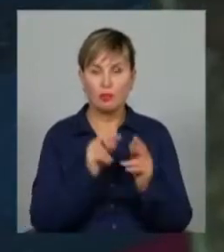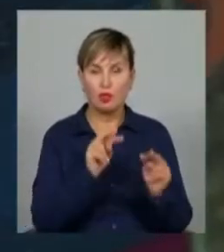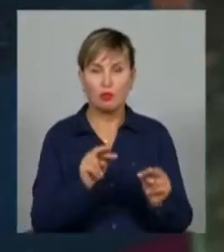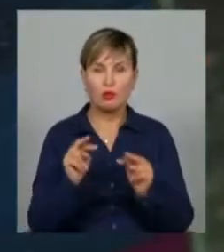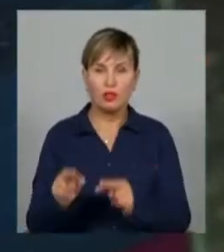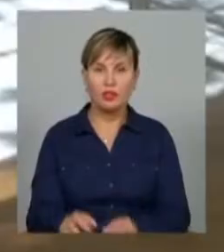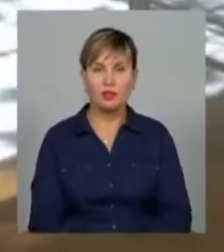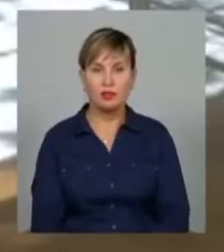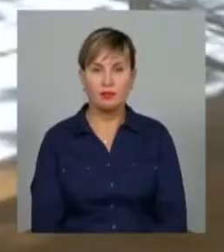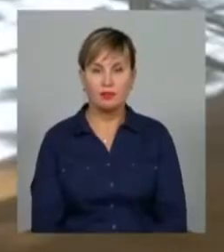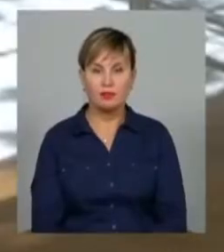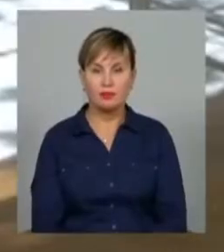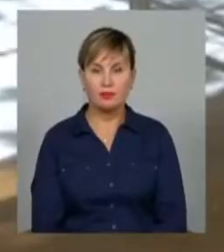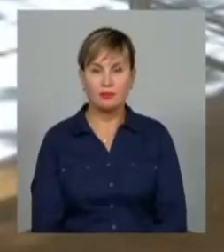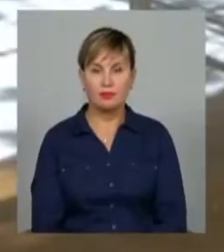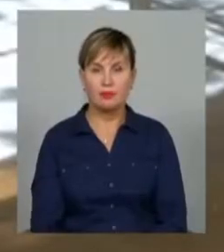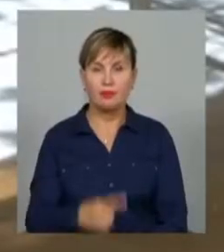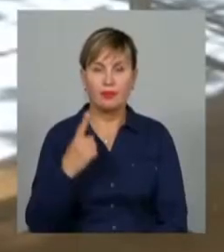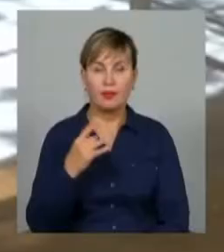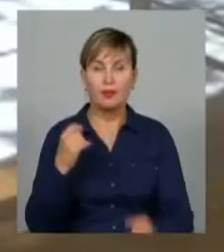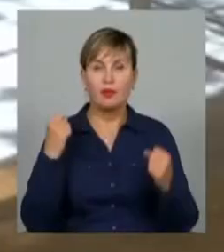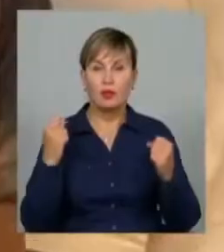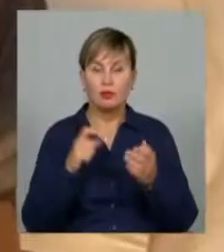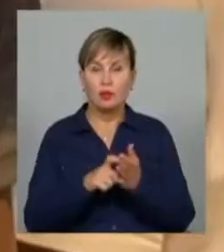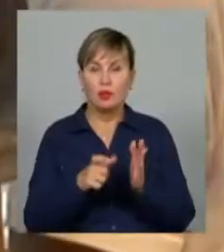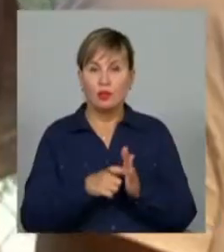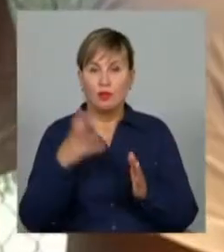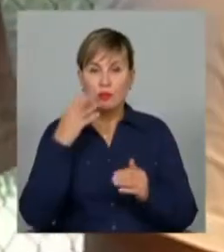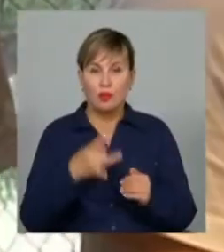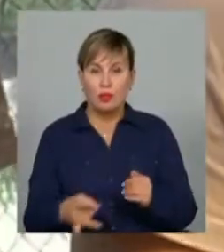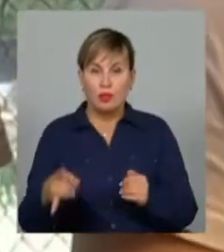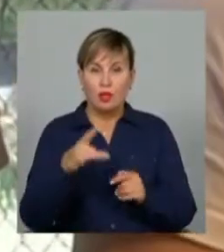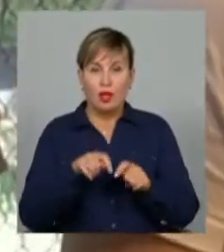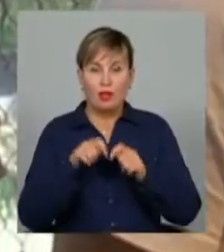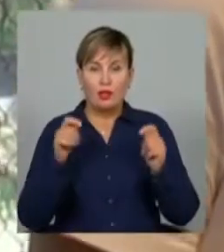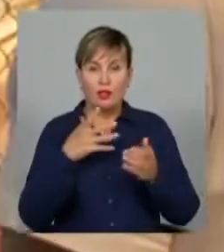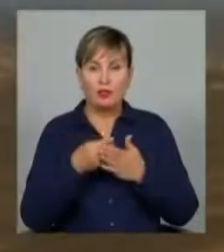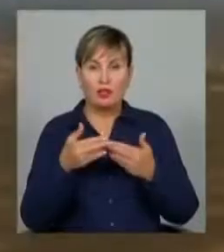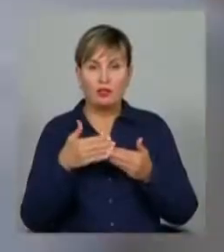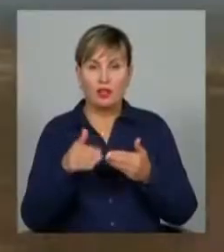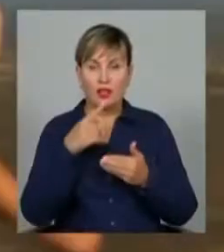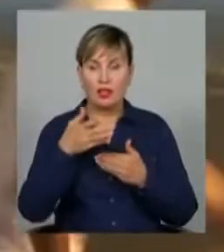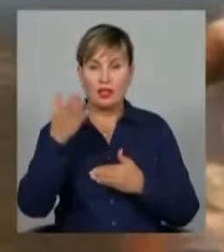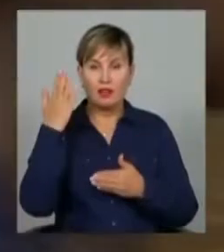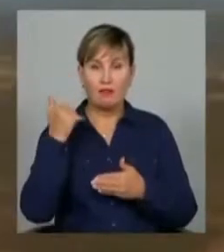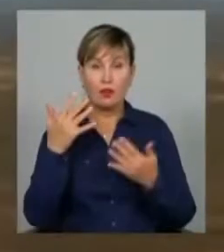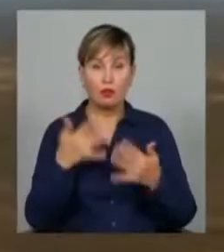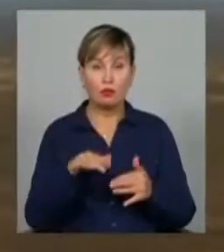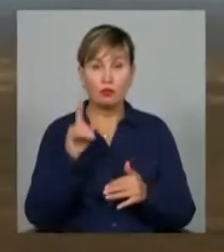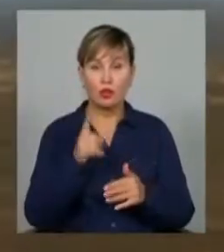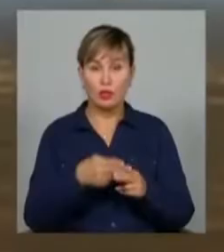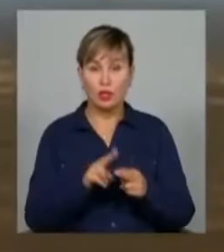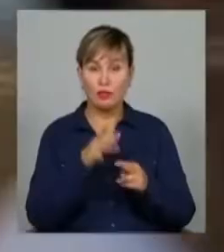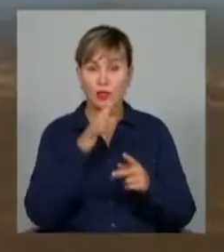наблюдениями. Одна из спортивных площадок в Алмалинском районе открыла свои двери совсем недавно. Но уже даже за